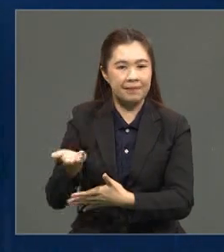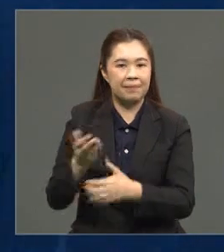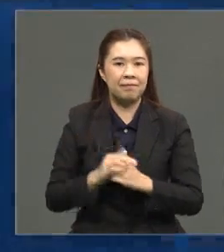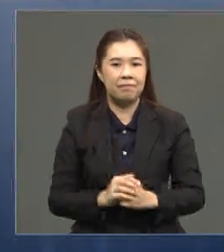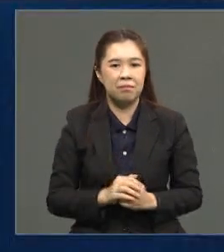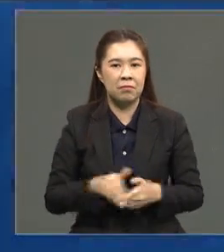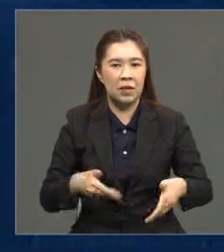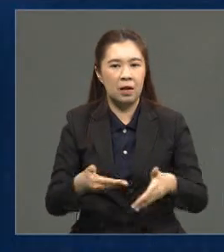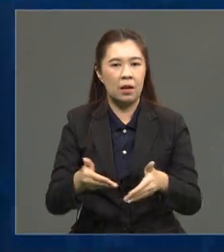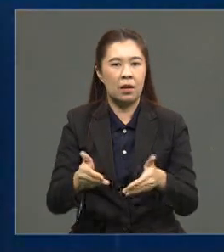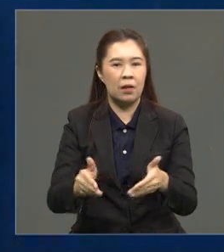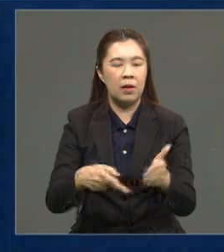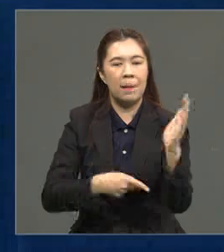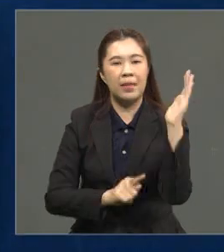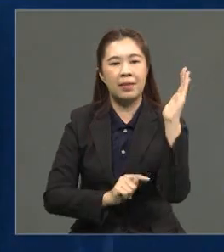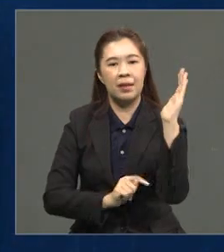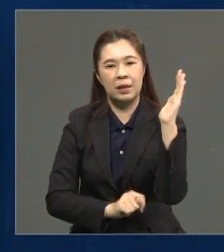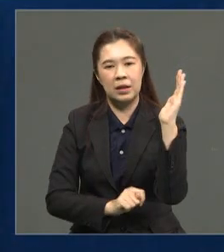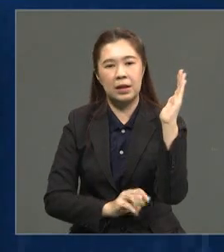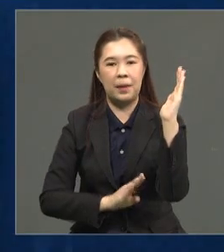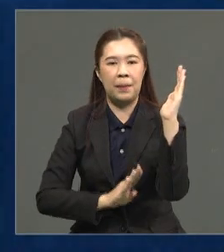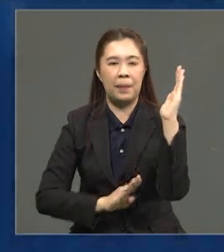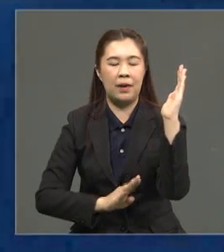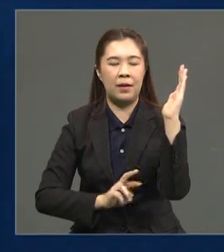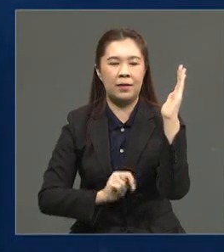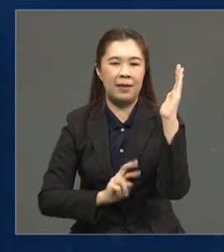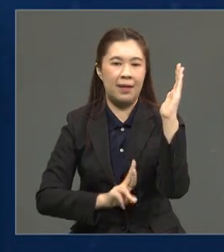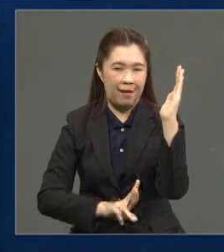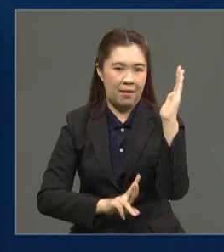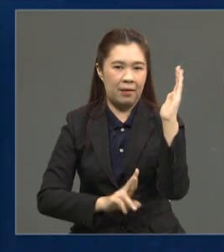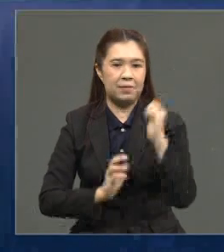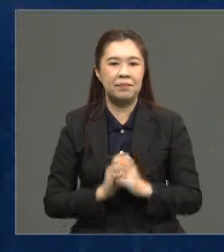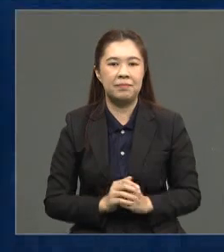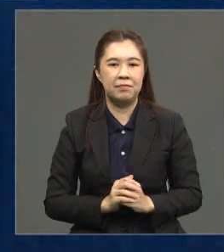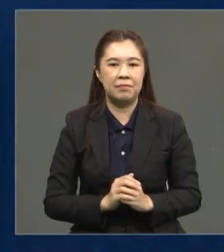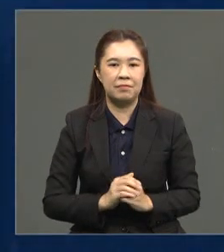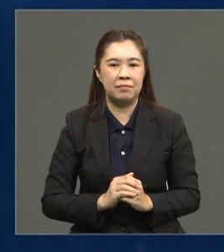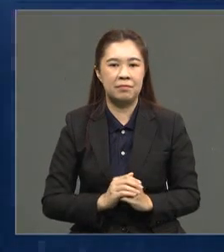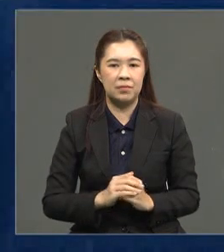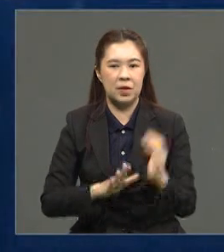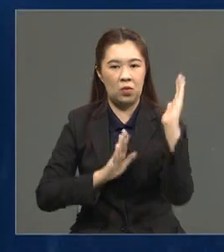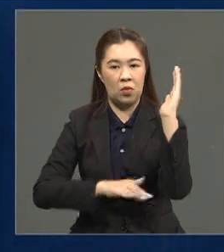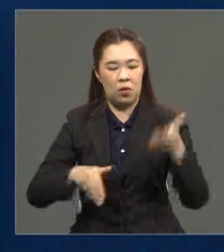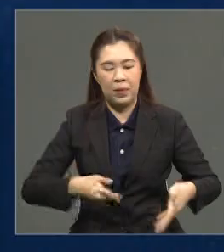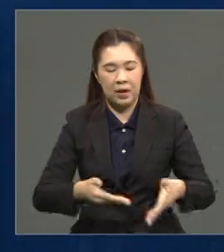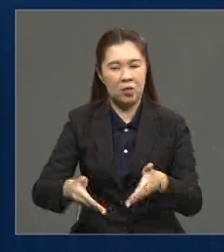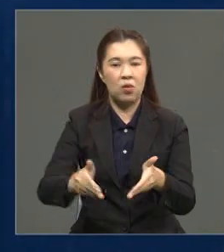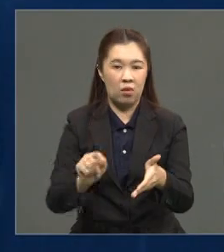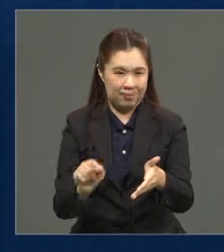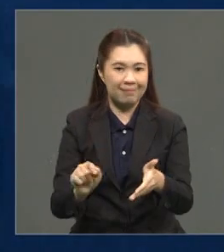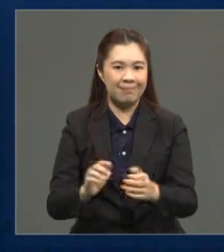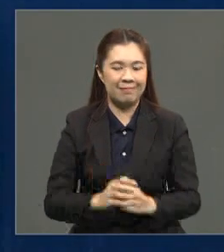น้ำสายบุรีแม่น้ำปัตตานีแม่น้ำบางนาราแม่น้ำโกลกไปจนถึงคลองตัญหยงมัดครับ